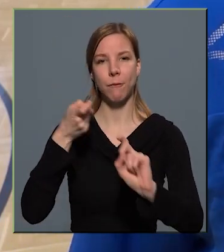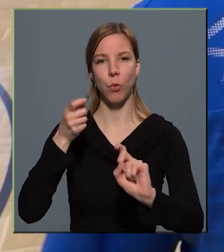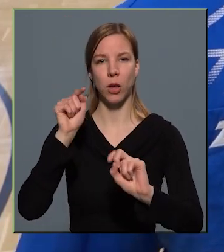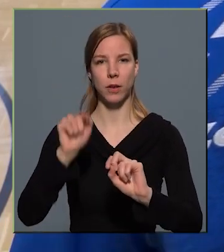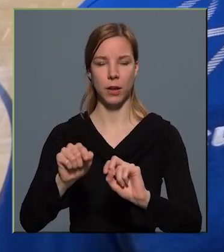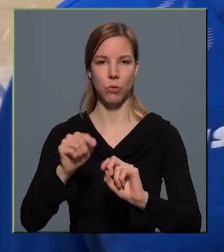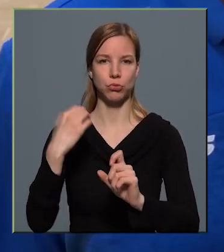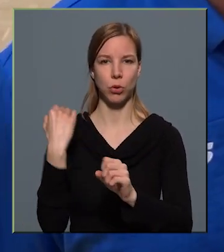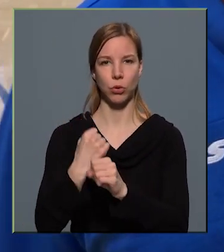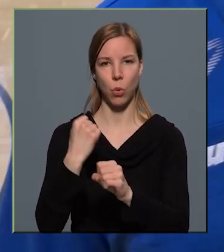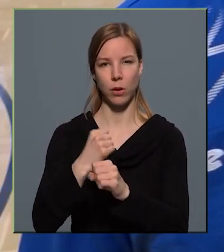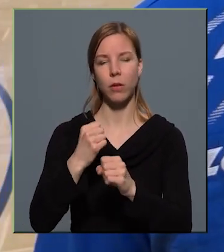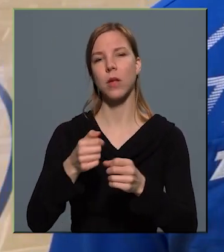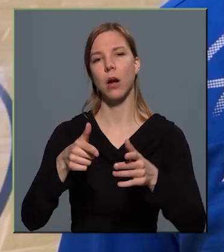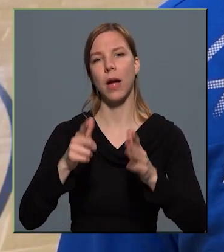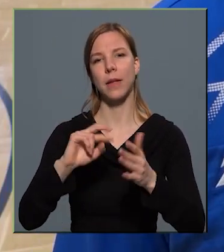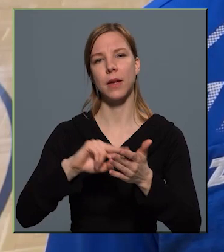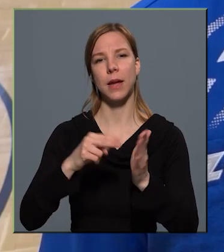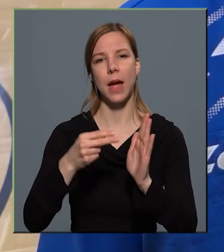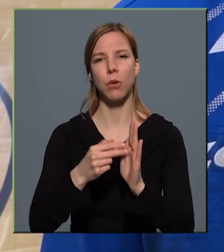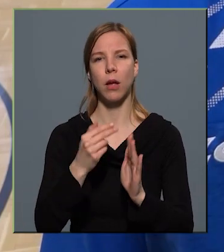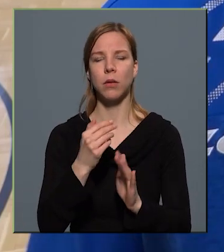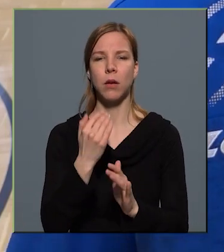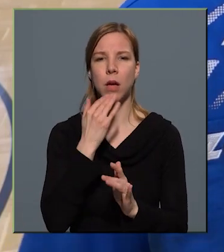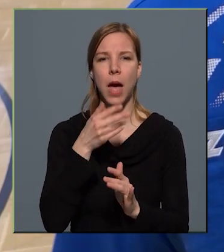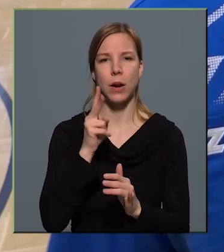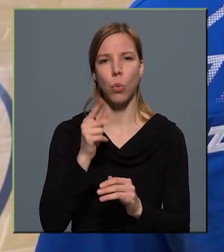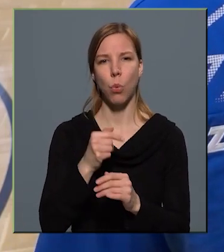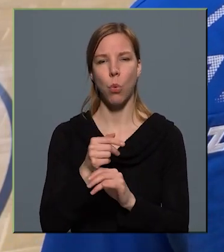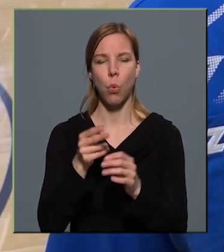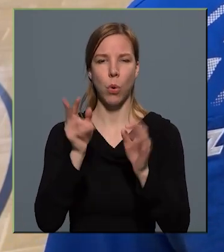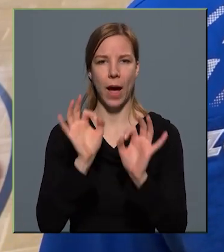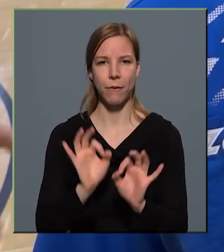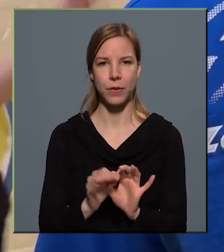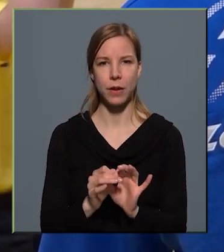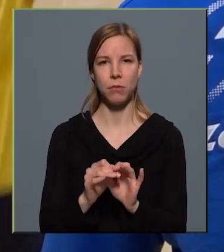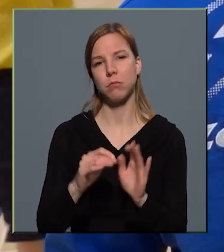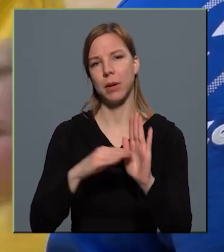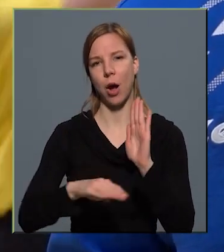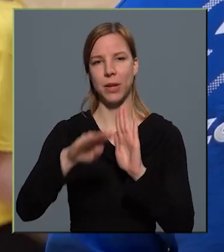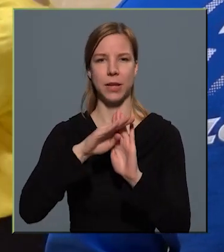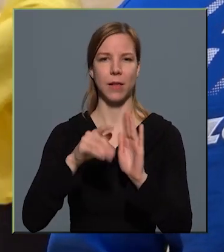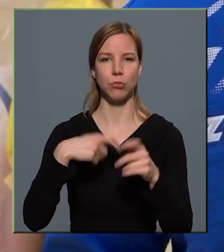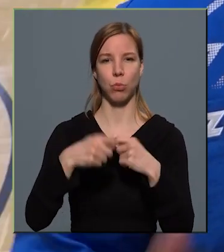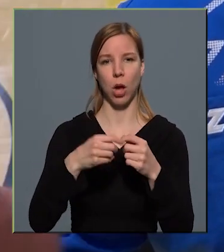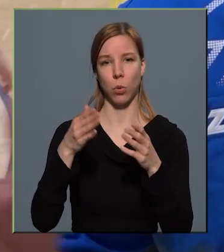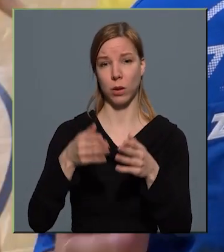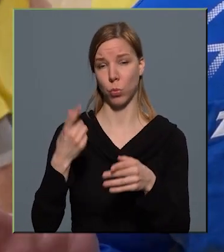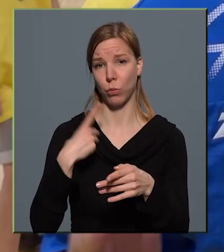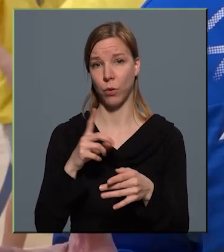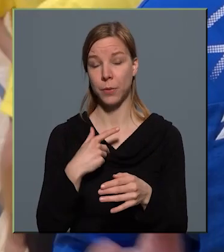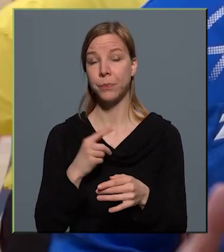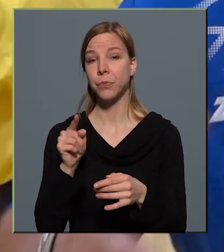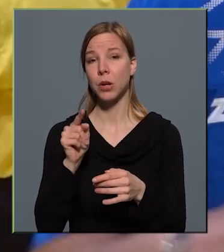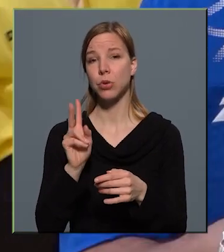Erfó Kft.-hez, ami rehabilitációs foglalkoztató volt, és gyakorlatilag akkor kerültem kapcsolatba, tehát mintha jóisten